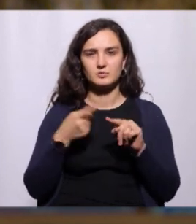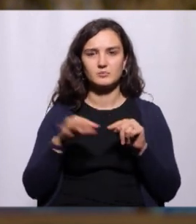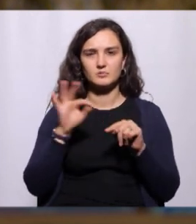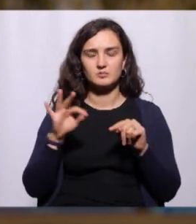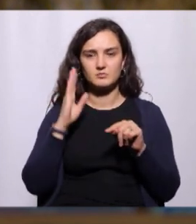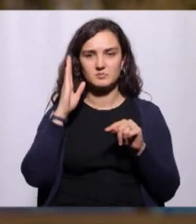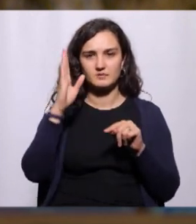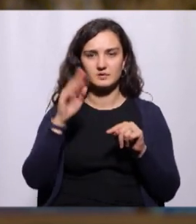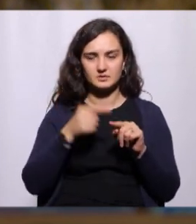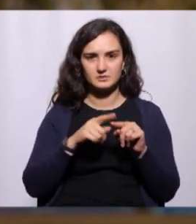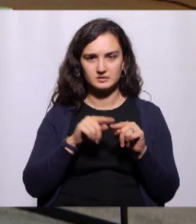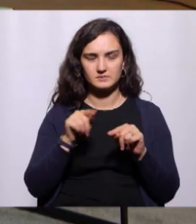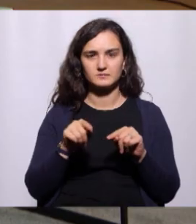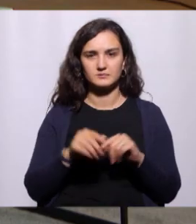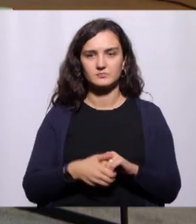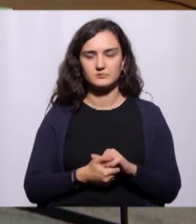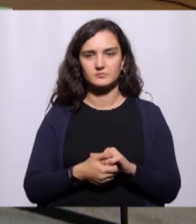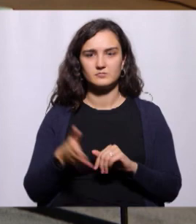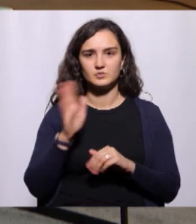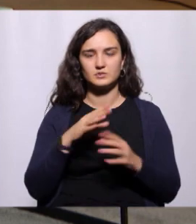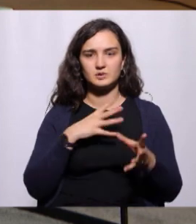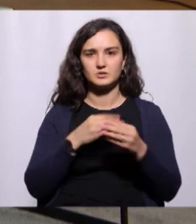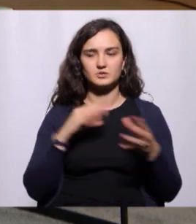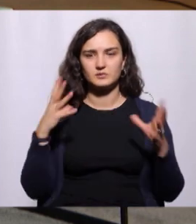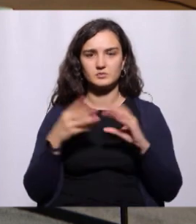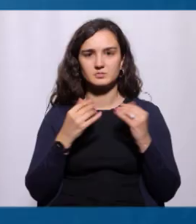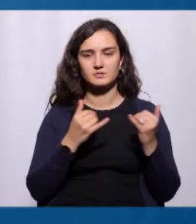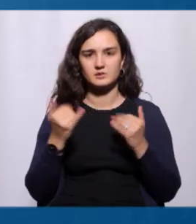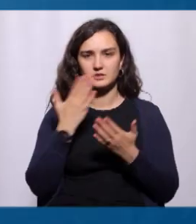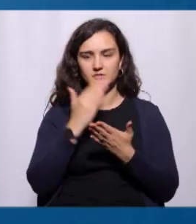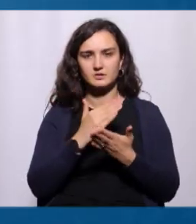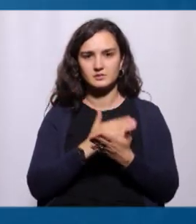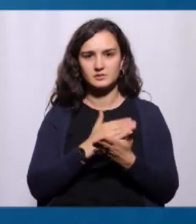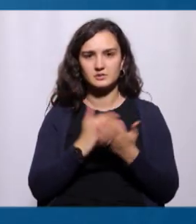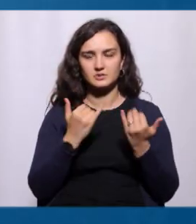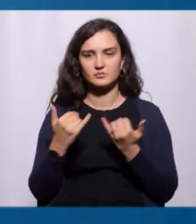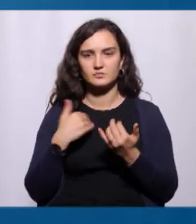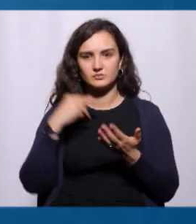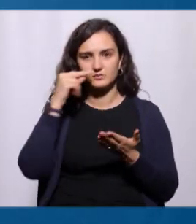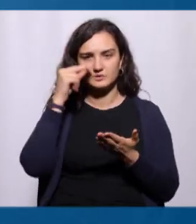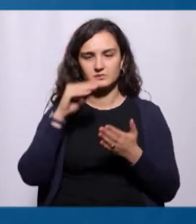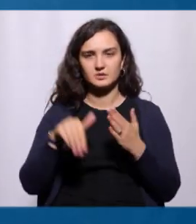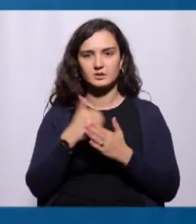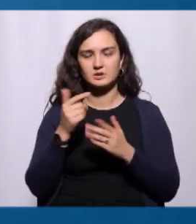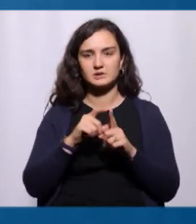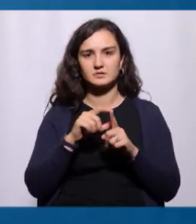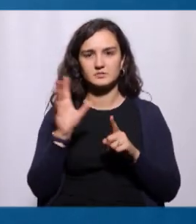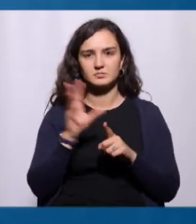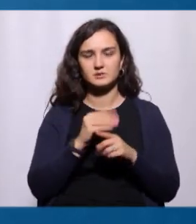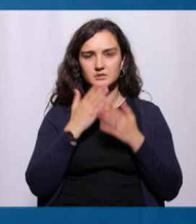future simple tense. მოდით ერთად შევაჯამოთ დღევანდელი გაკვეთილი. დღეს ჩვენ შევისწავლეთ ახალი